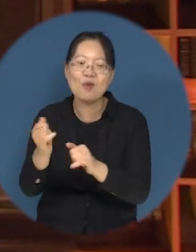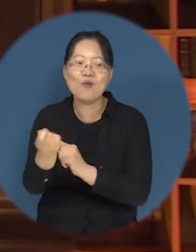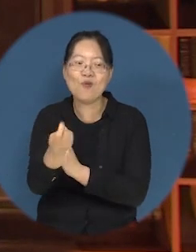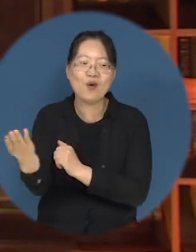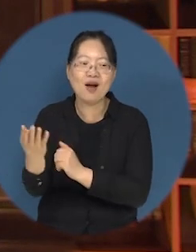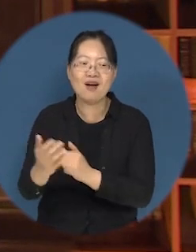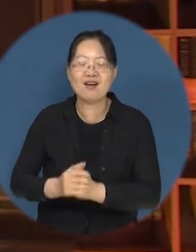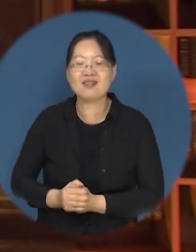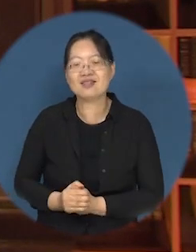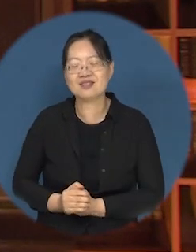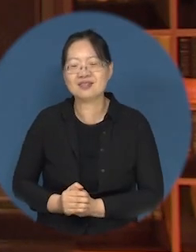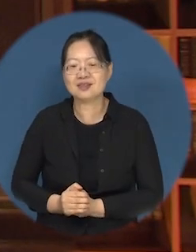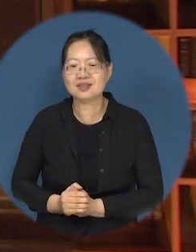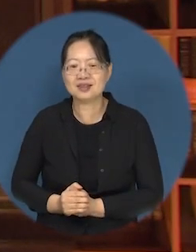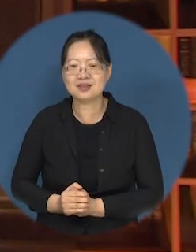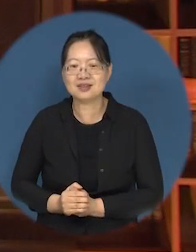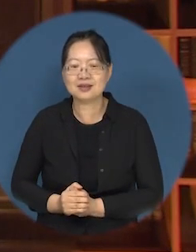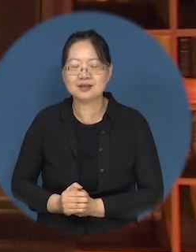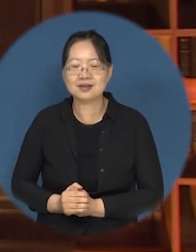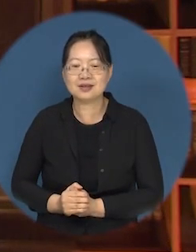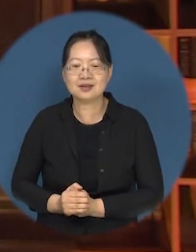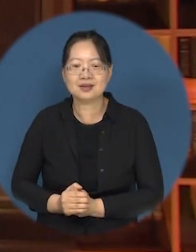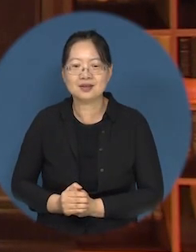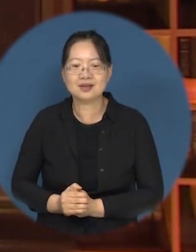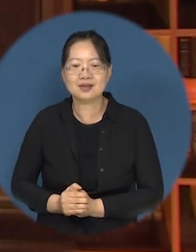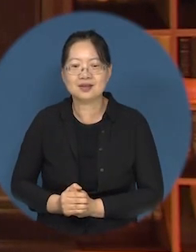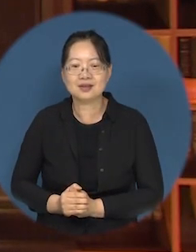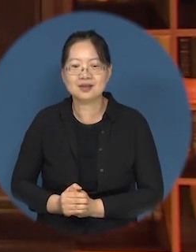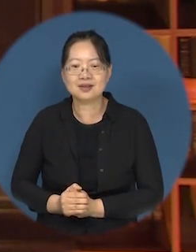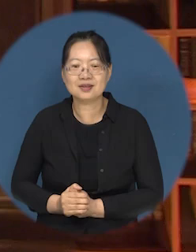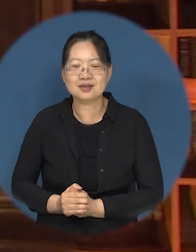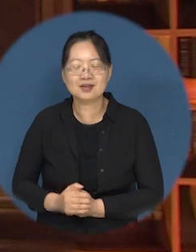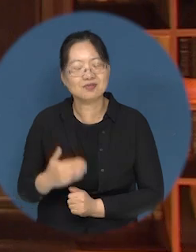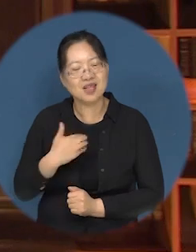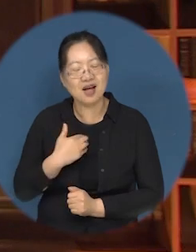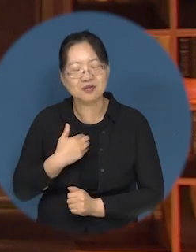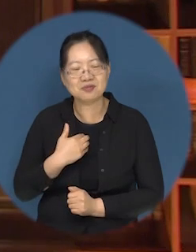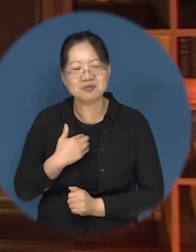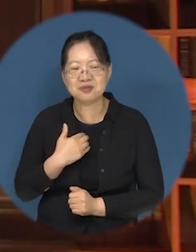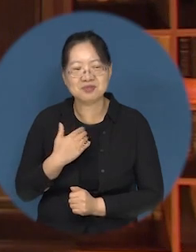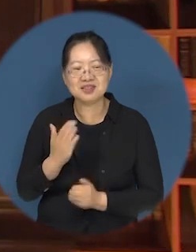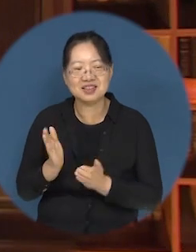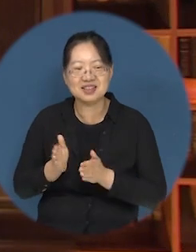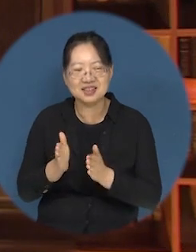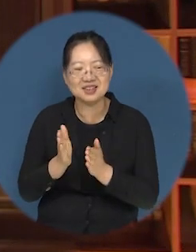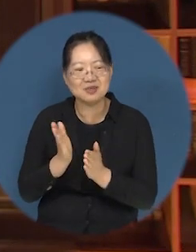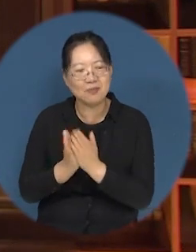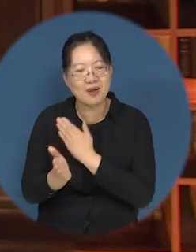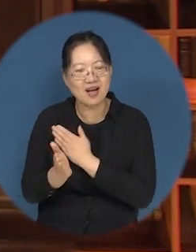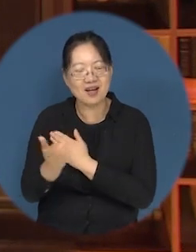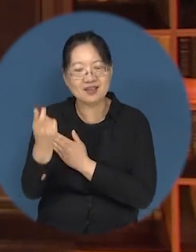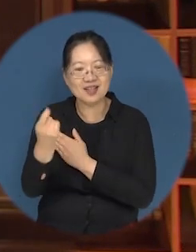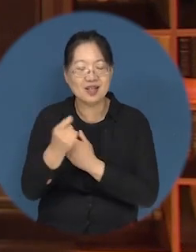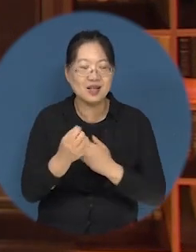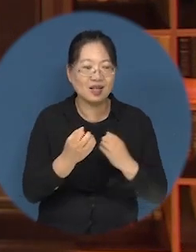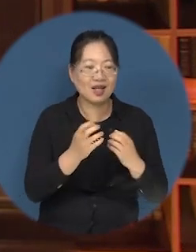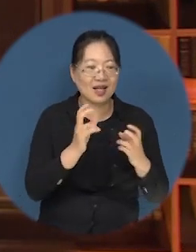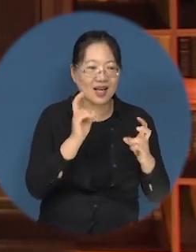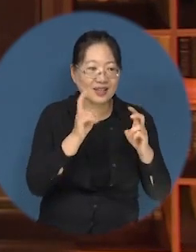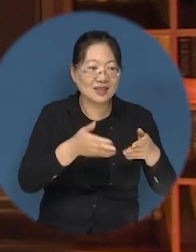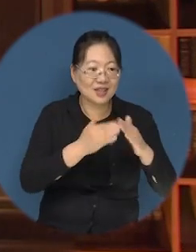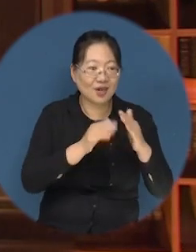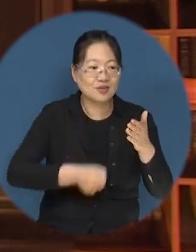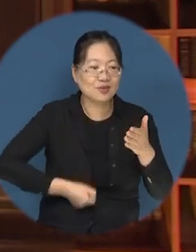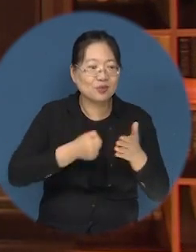같은 분들이 많았고 뭐 대단한 분들이 많이 계셔서 이건 이쪽은 내 길이 아닌가 보다 이제 이렇게 생각을 갖다 하게 됐고. 그러다 창업 결심은 왜